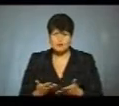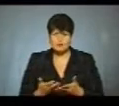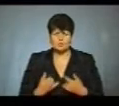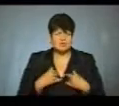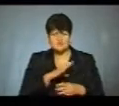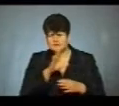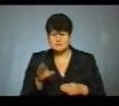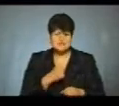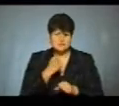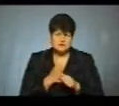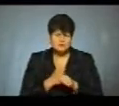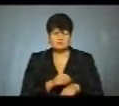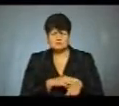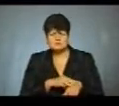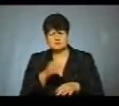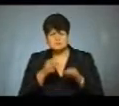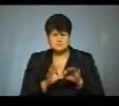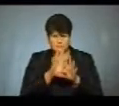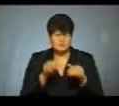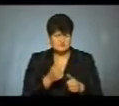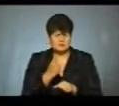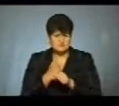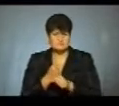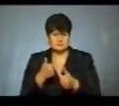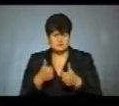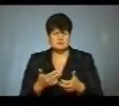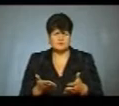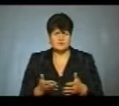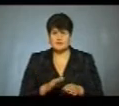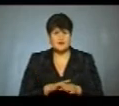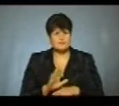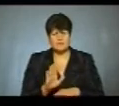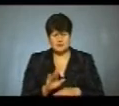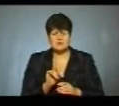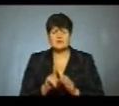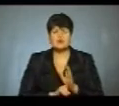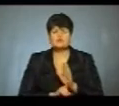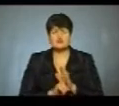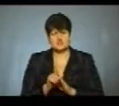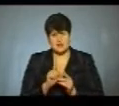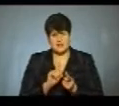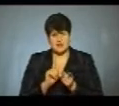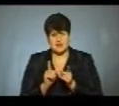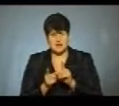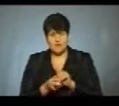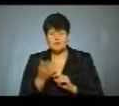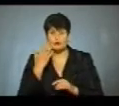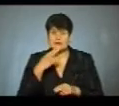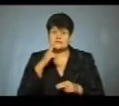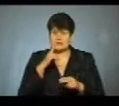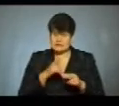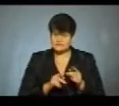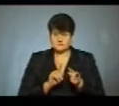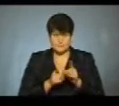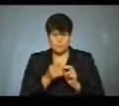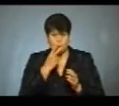вже повністю працюють правоохоронні органи, суди? Ну, ще, напевно, не повністю. Ми тільки розпочали ці реформи, і коли вони закінчаться, коли ми всі